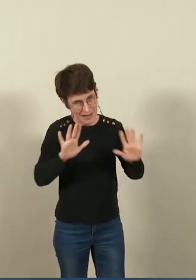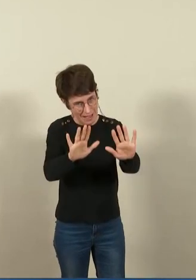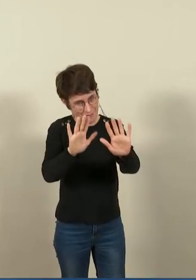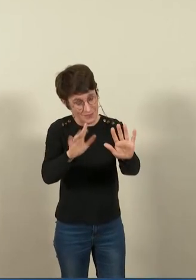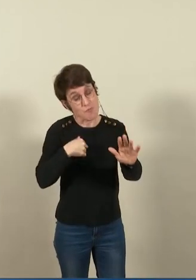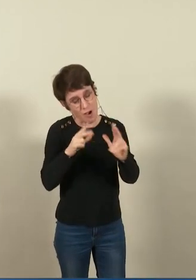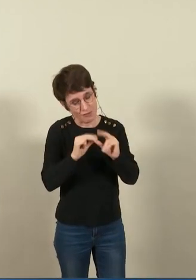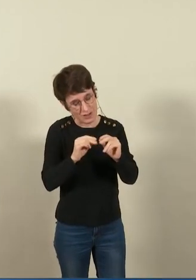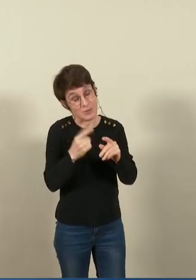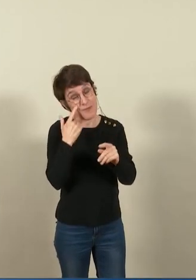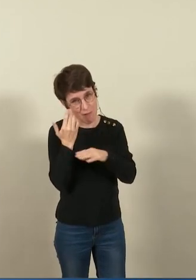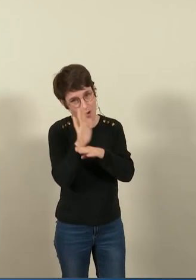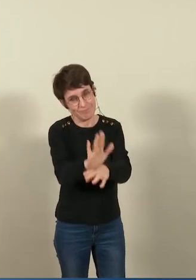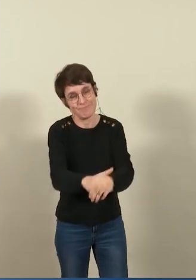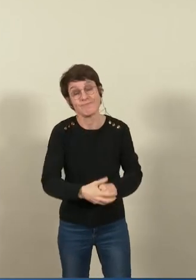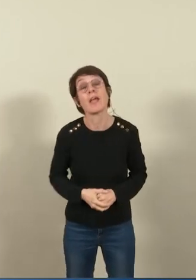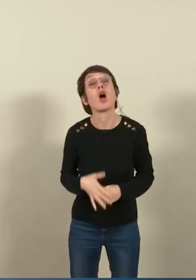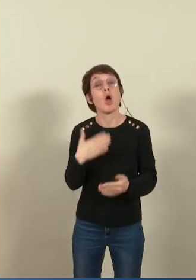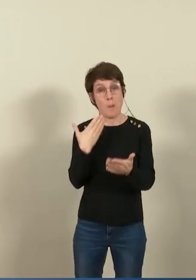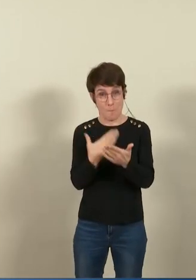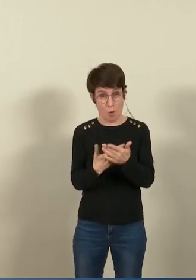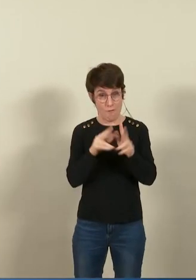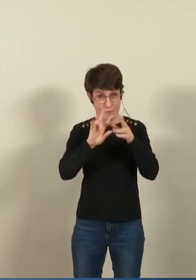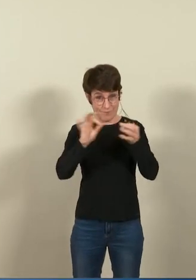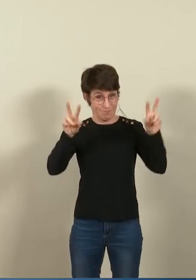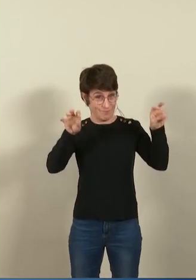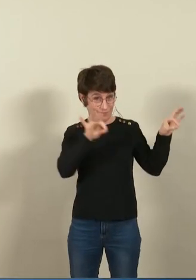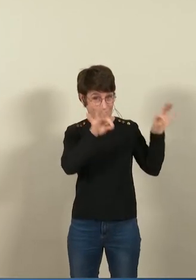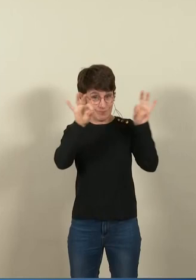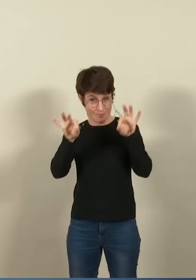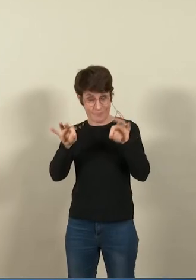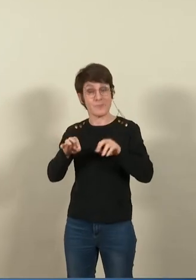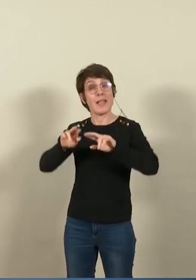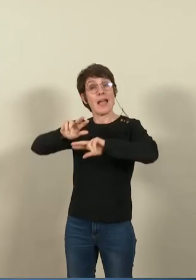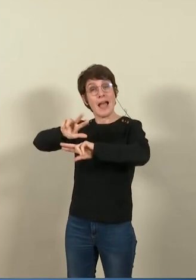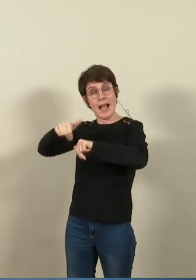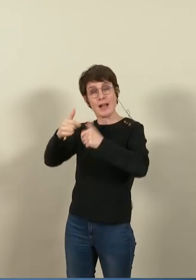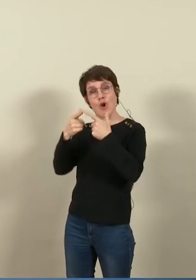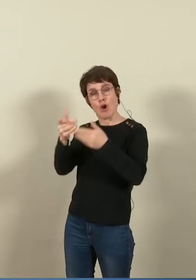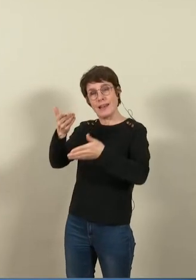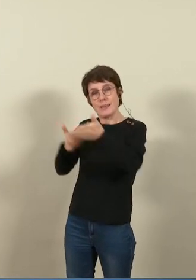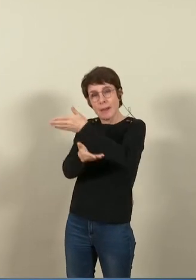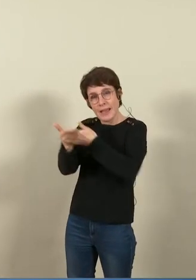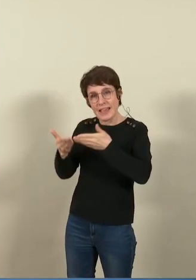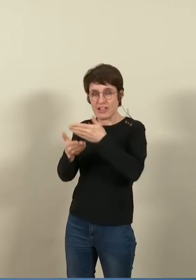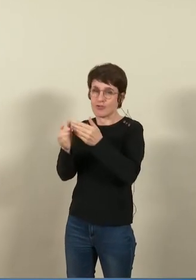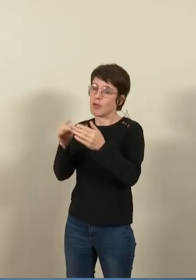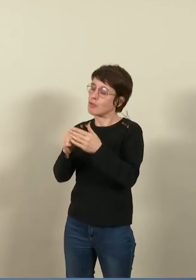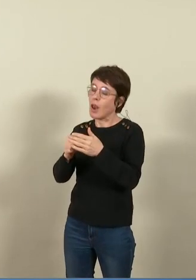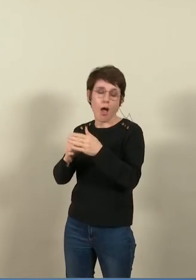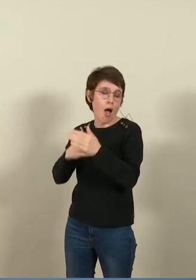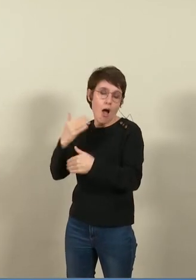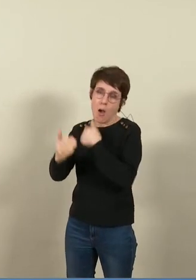que le bas blesse pour preuve je cite il s'agit en effet de l'accord de libre échange le plus progressif sur lequel nous avons eu à nous